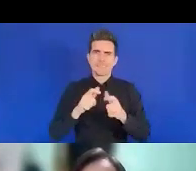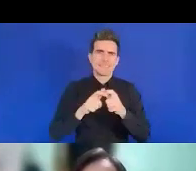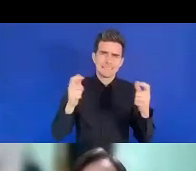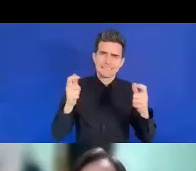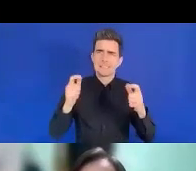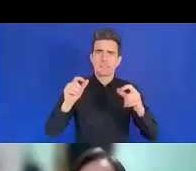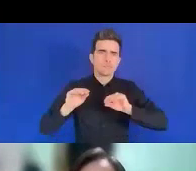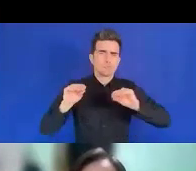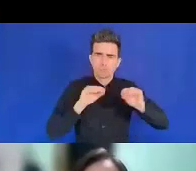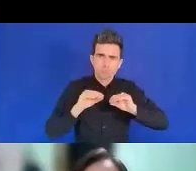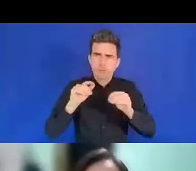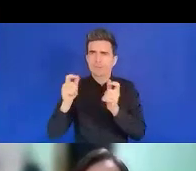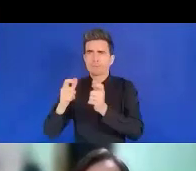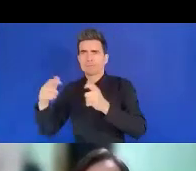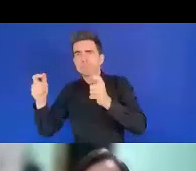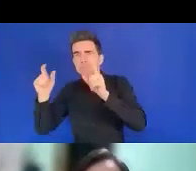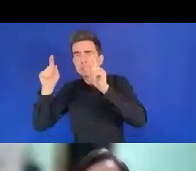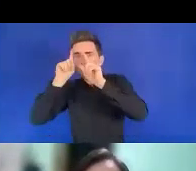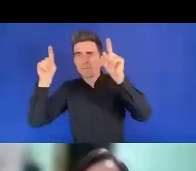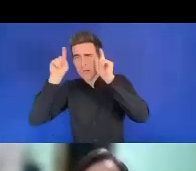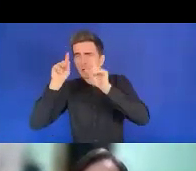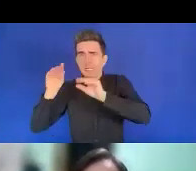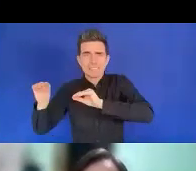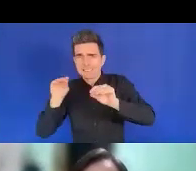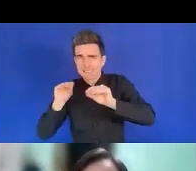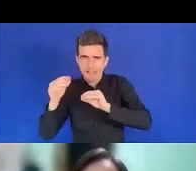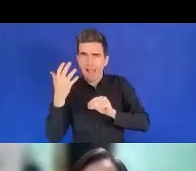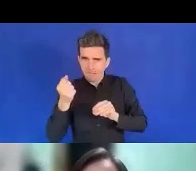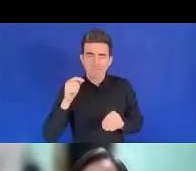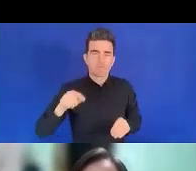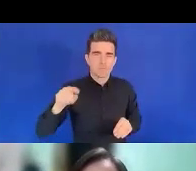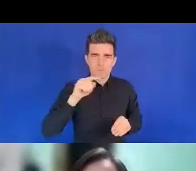milliers de diplômés chaque année.